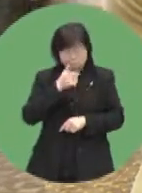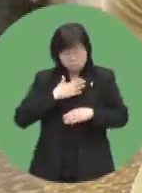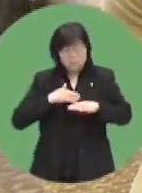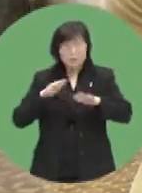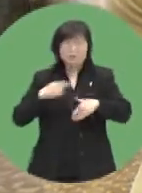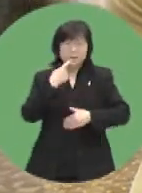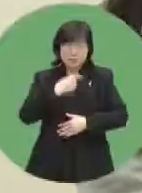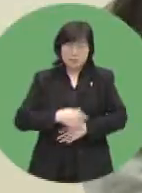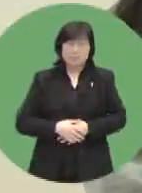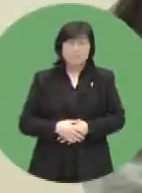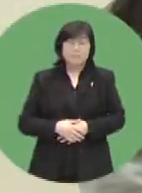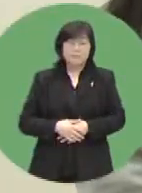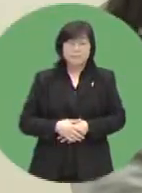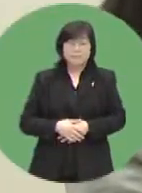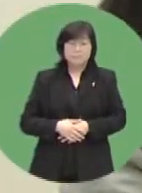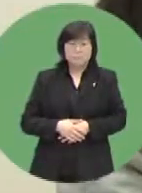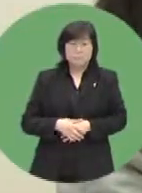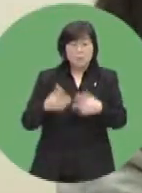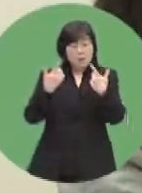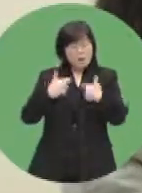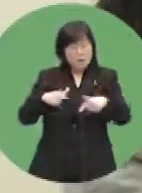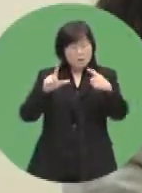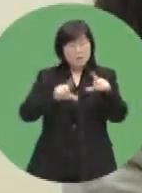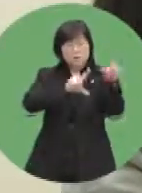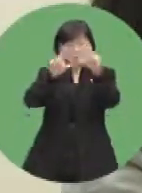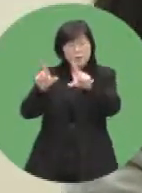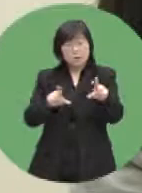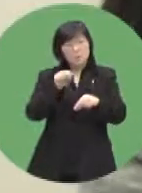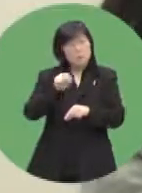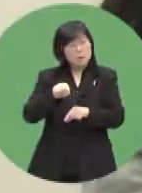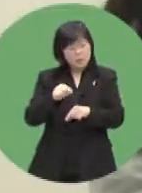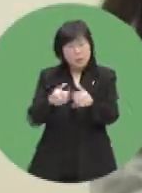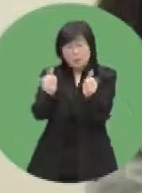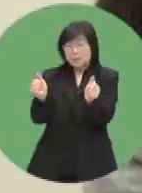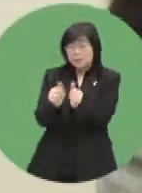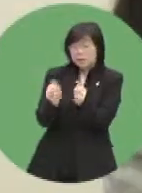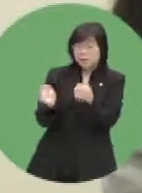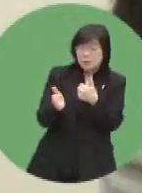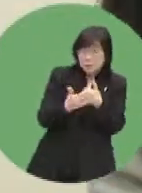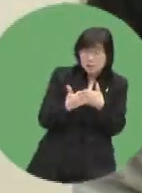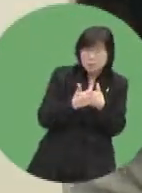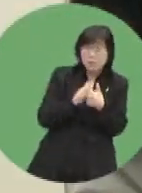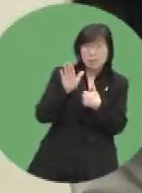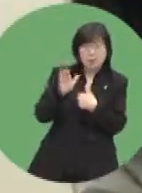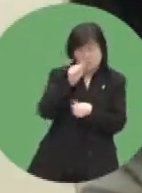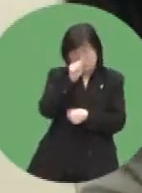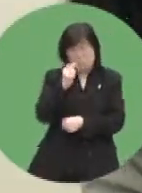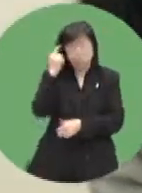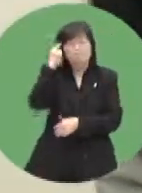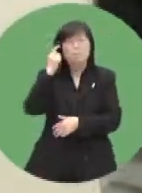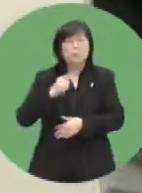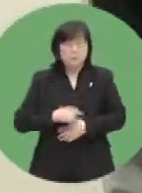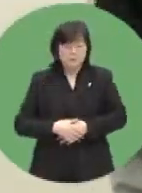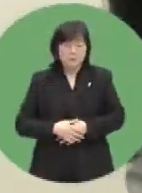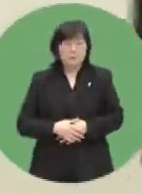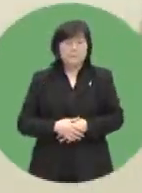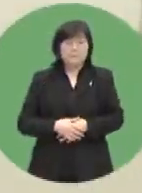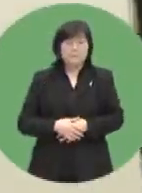分かりました。 毎日の生活の中でこう男性の手伝いがある方がいいと思います